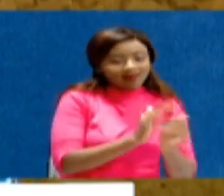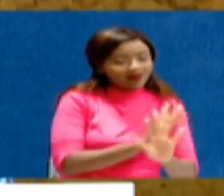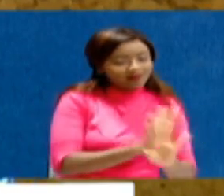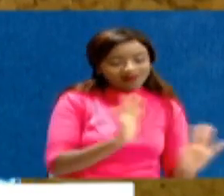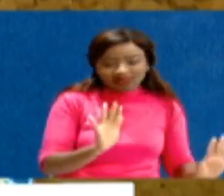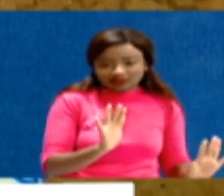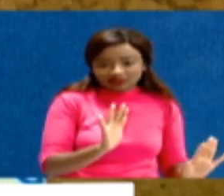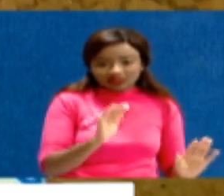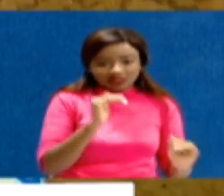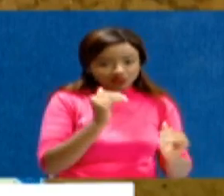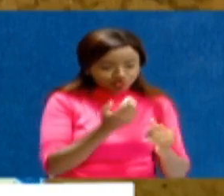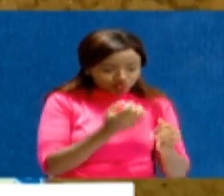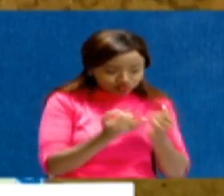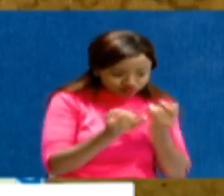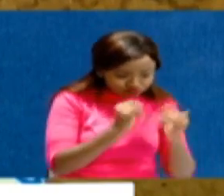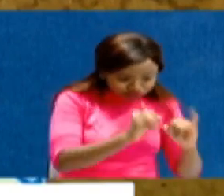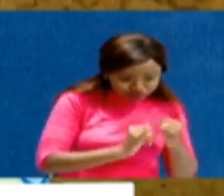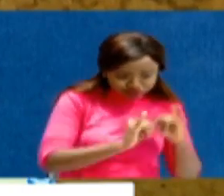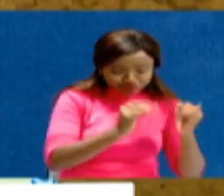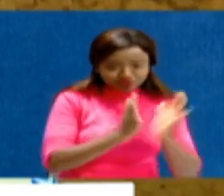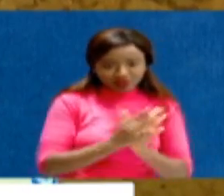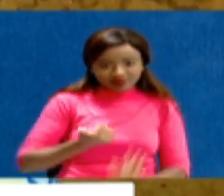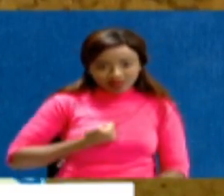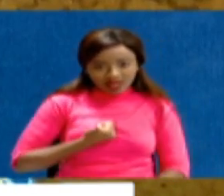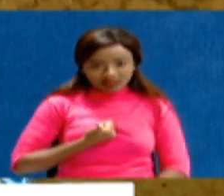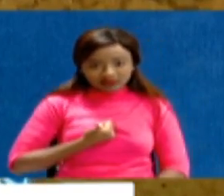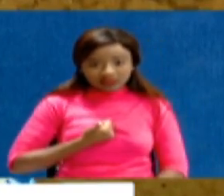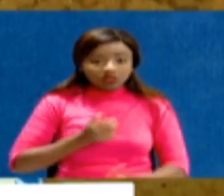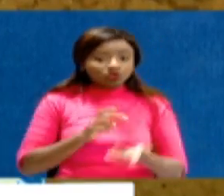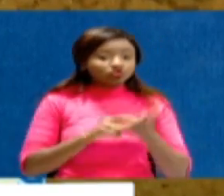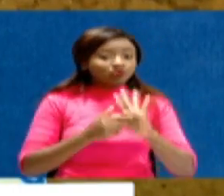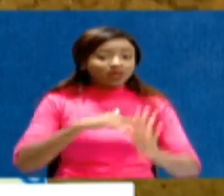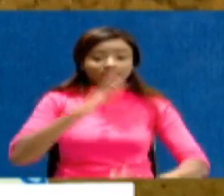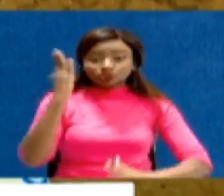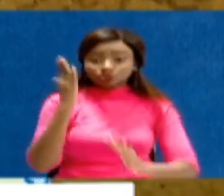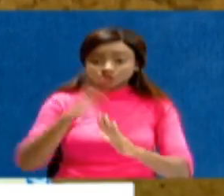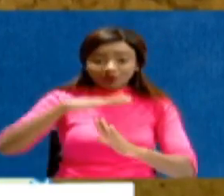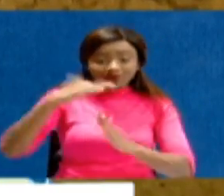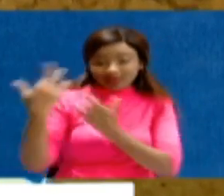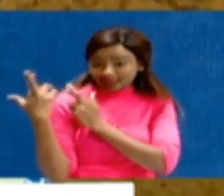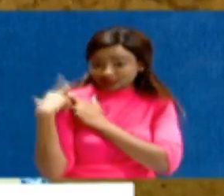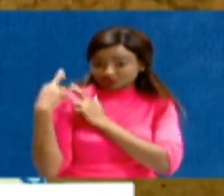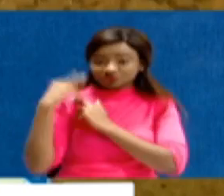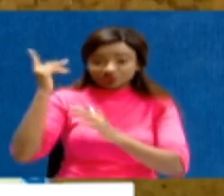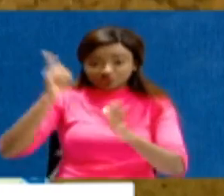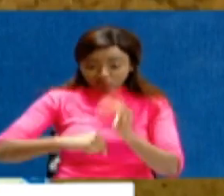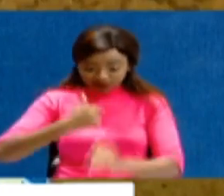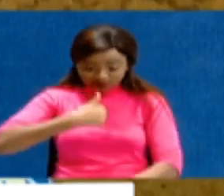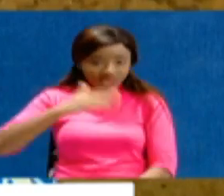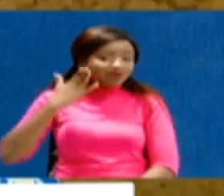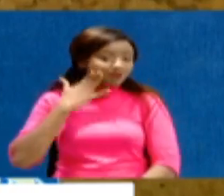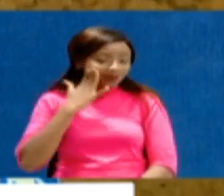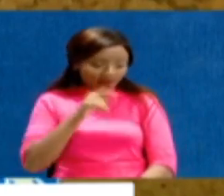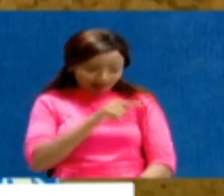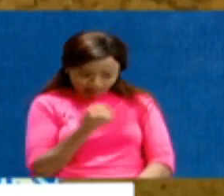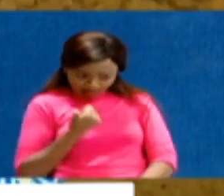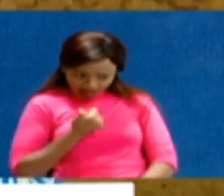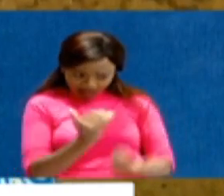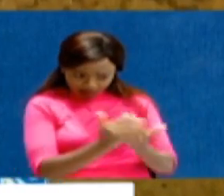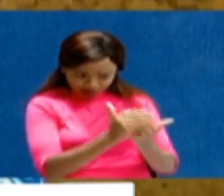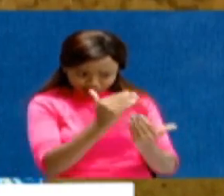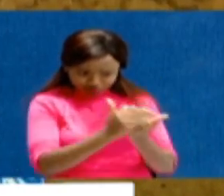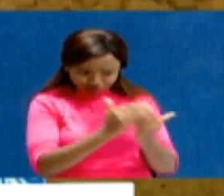kuongea na wasichana. Kwa hivyo jukumu kubwa sana la mama ahakikishe huyu msichana wake amefungua moyo wake